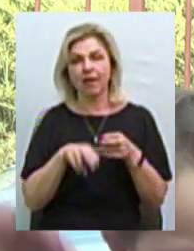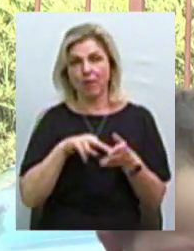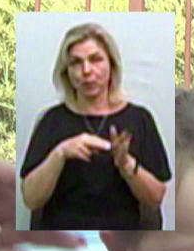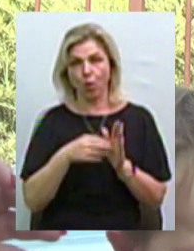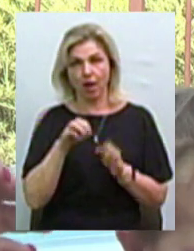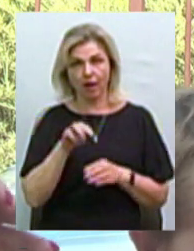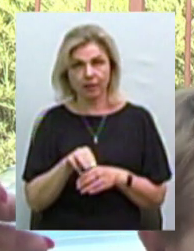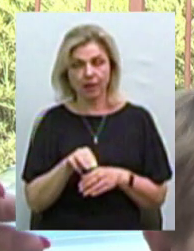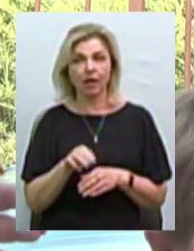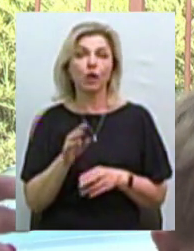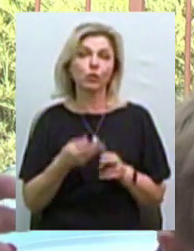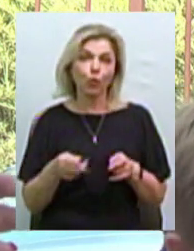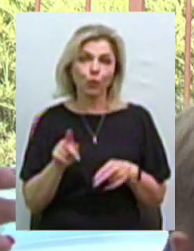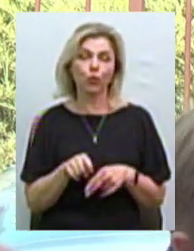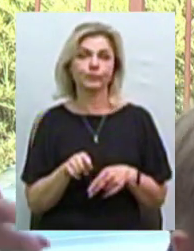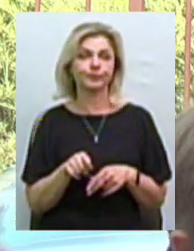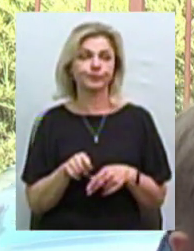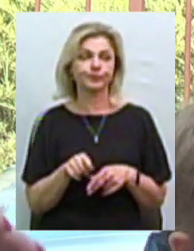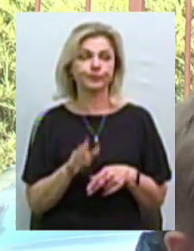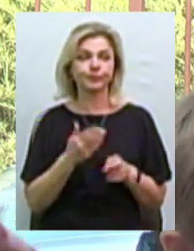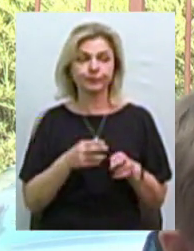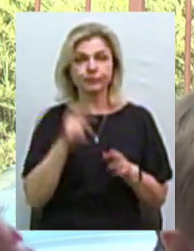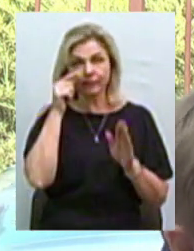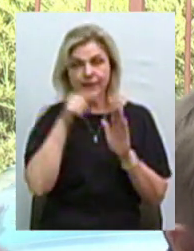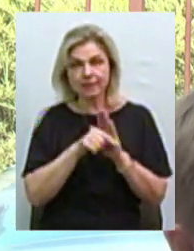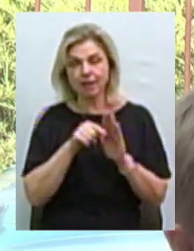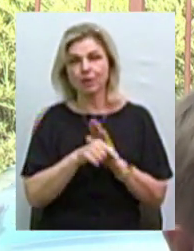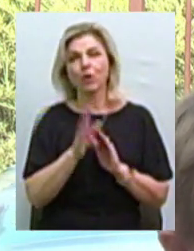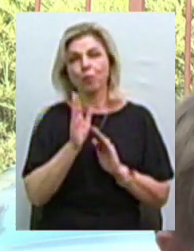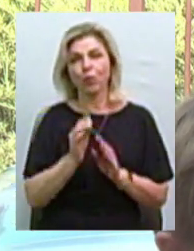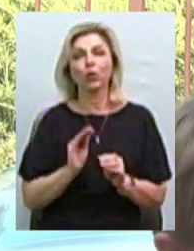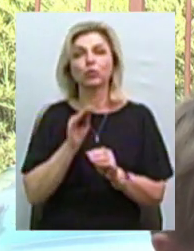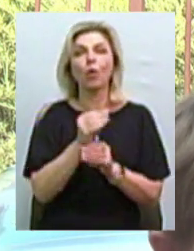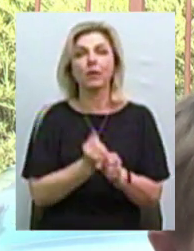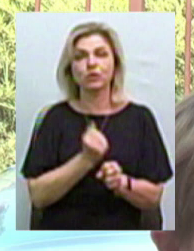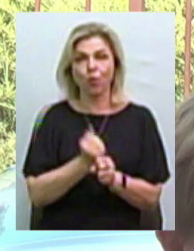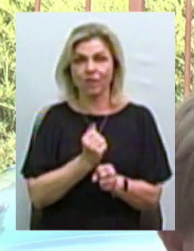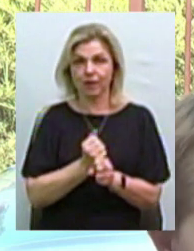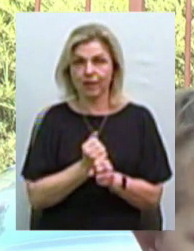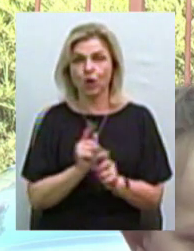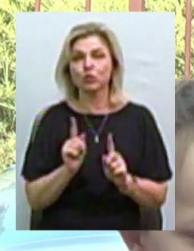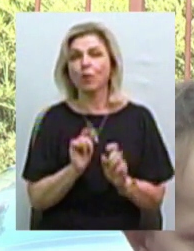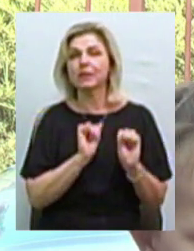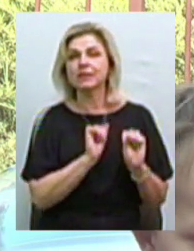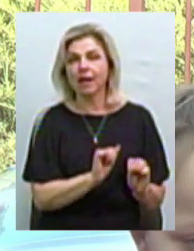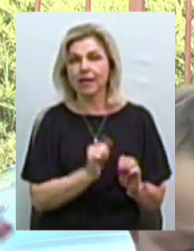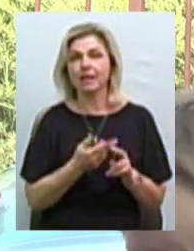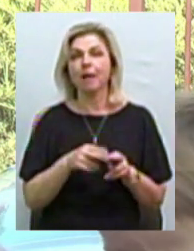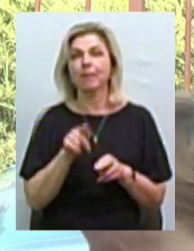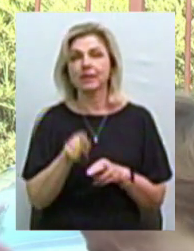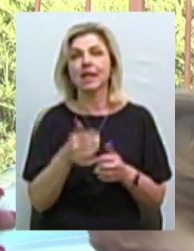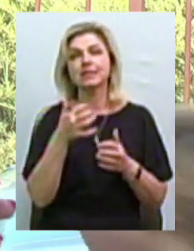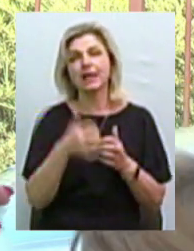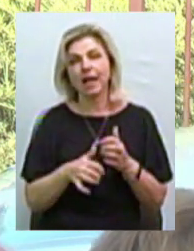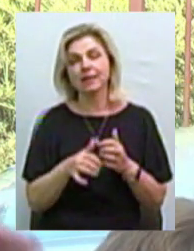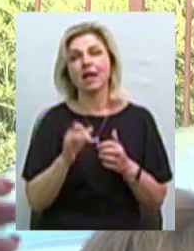і тому у цьому сенсі він буде доопрацьований, щоб захистити саме середнього і